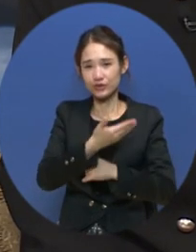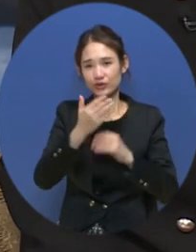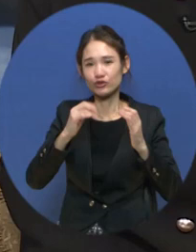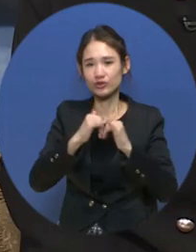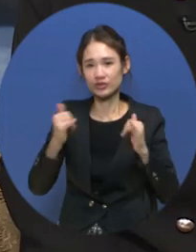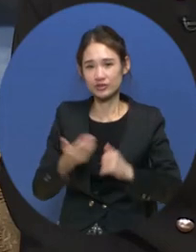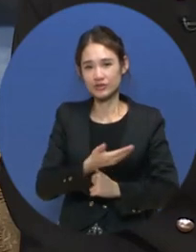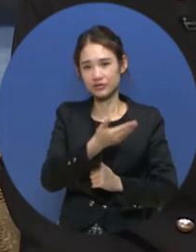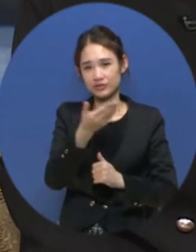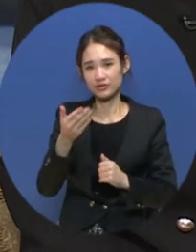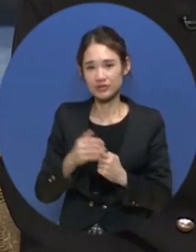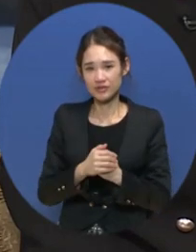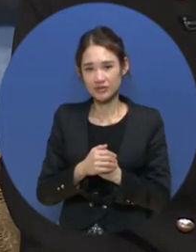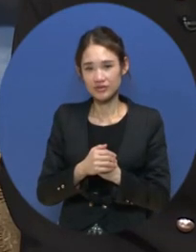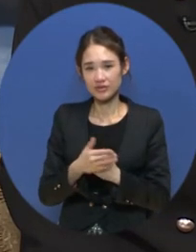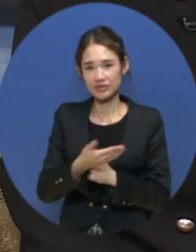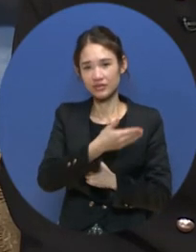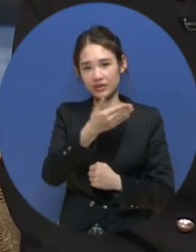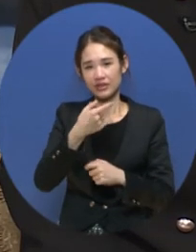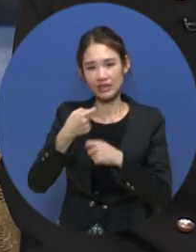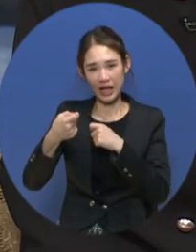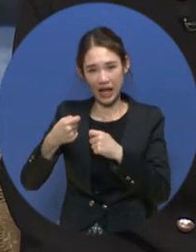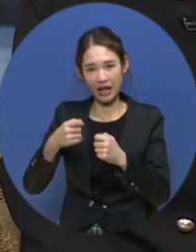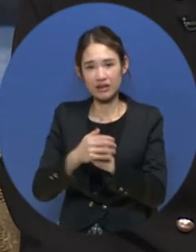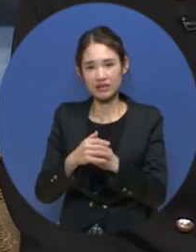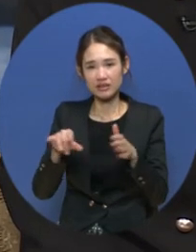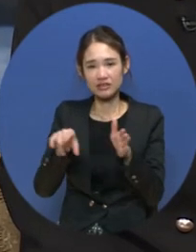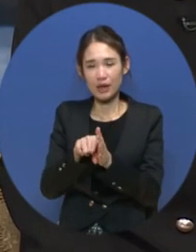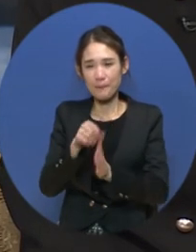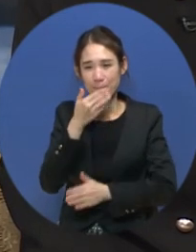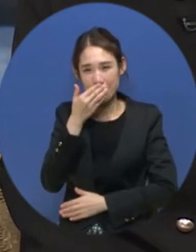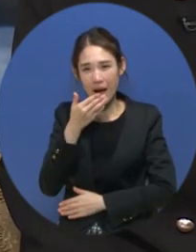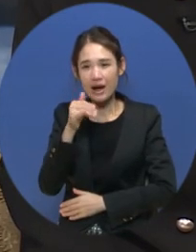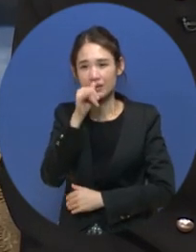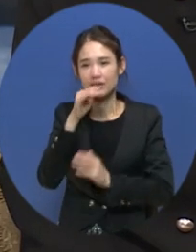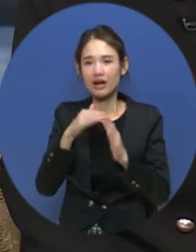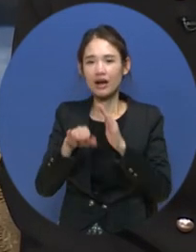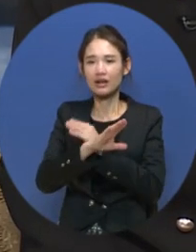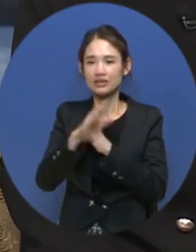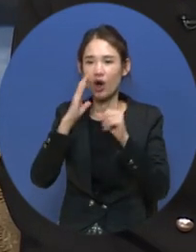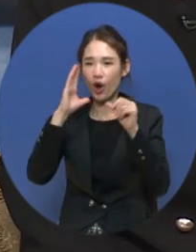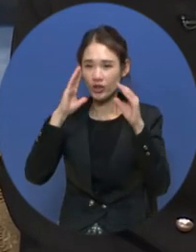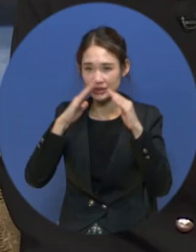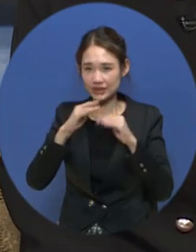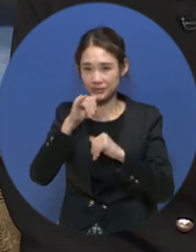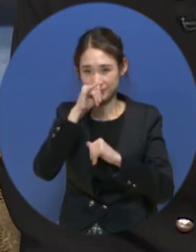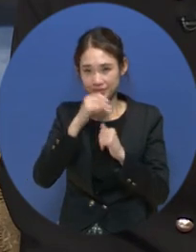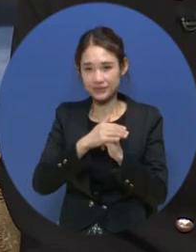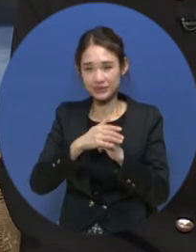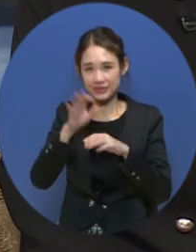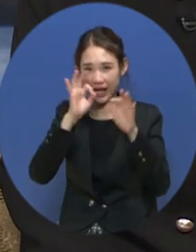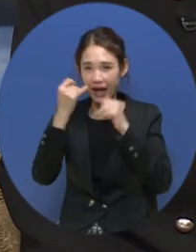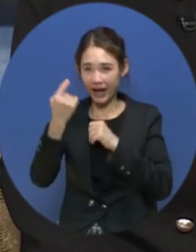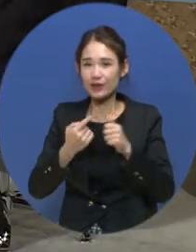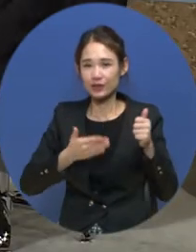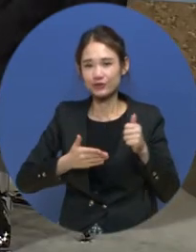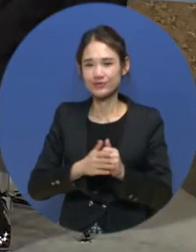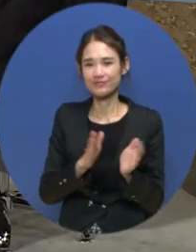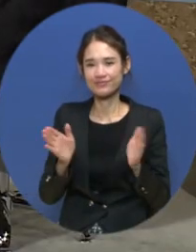여러분, 국민 여러분, 여러분 가까이에 신뢰할 수 있는 가정어린이집이 있습니다. 찾아주세요.